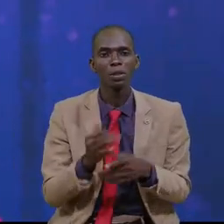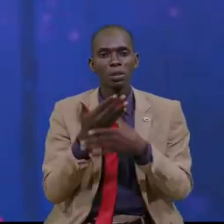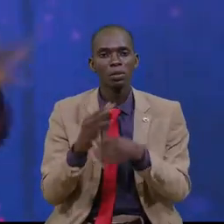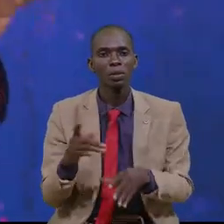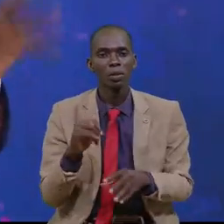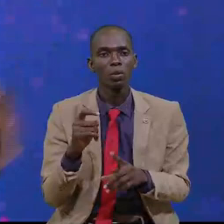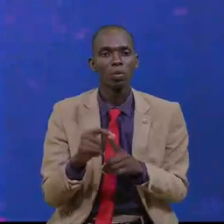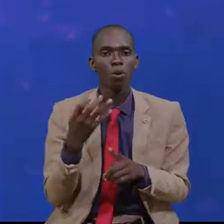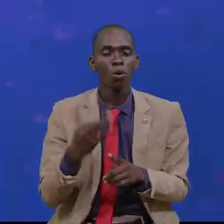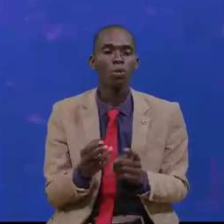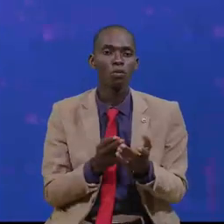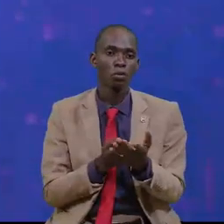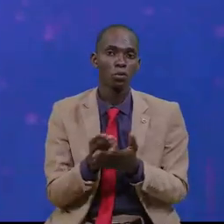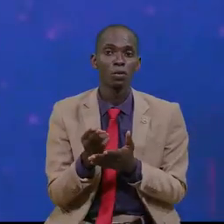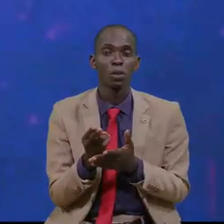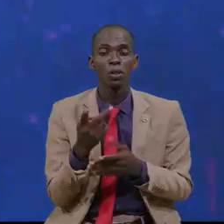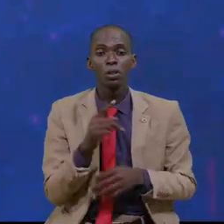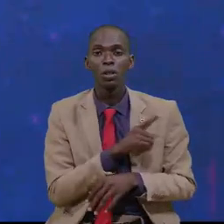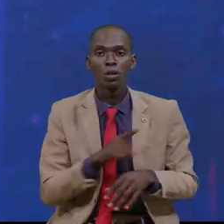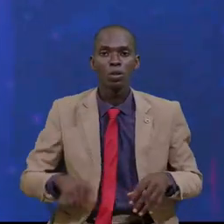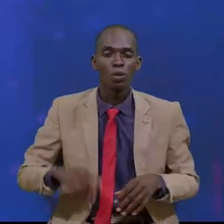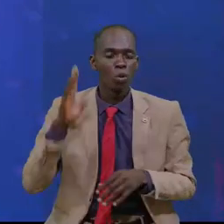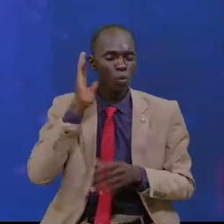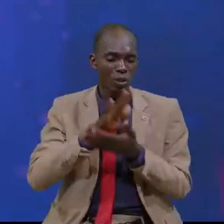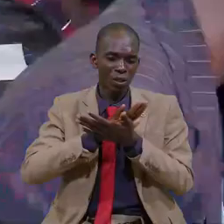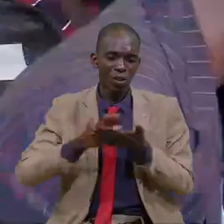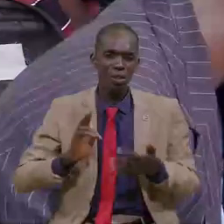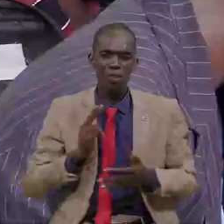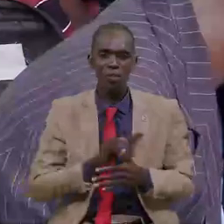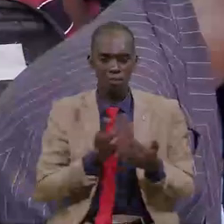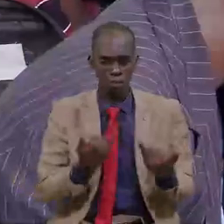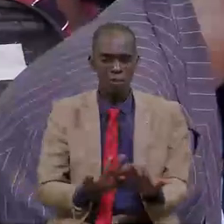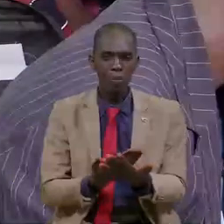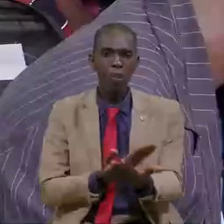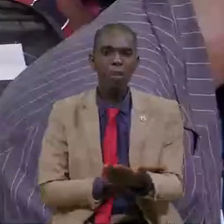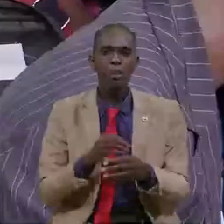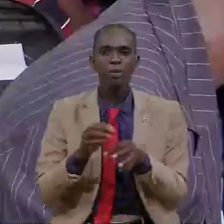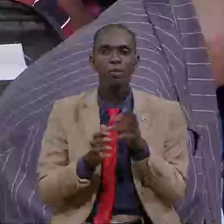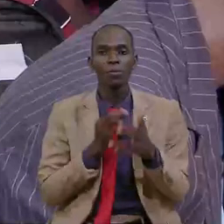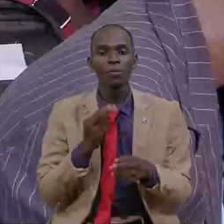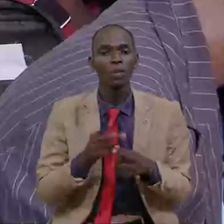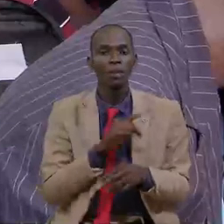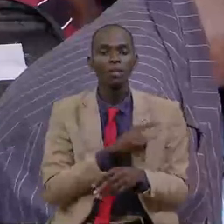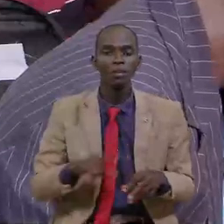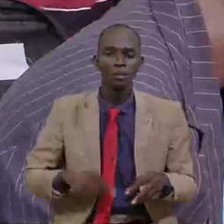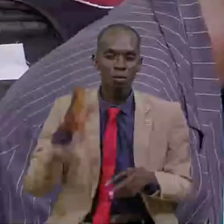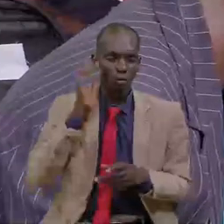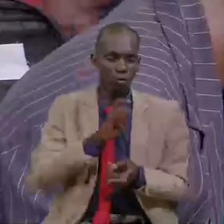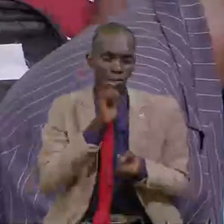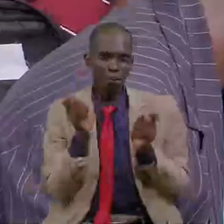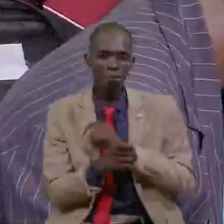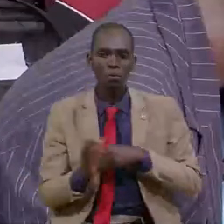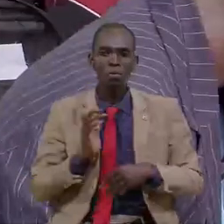la parole de la vérité. Le Seigneur va nous purifier ce matin. Le Seigneur